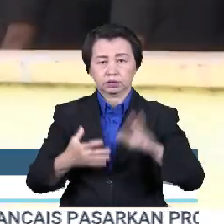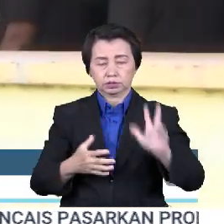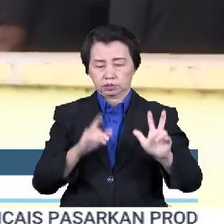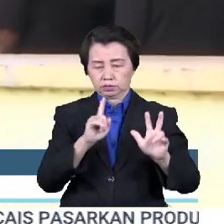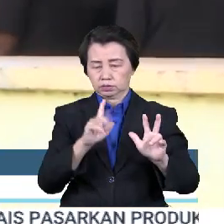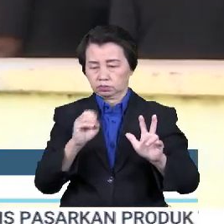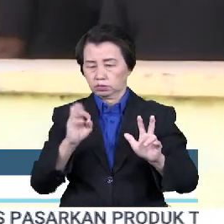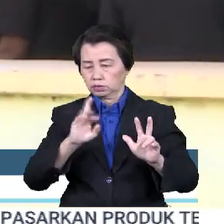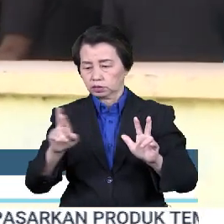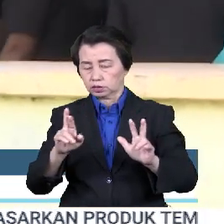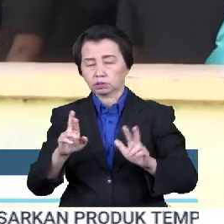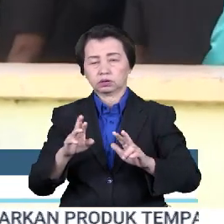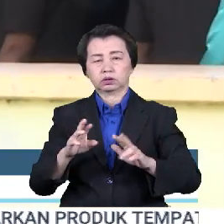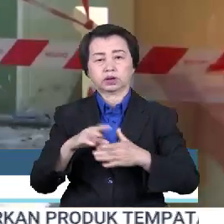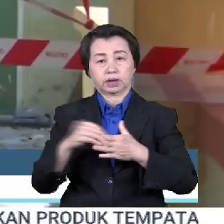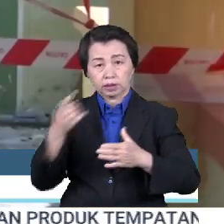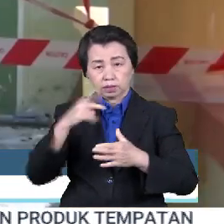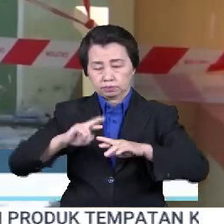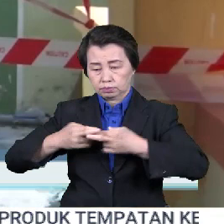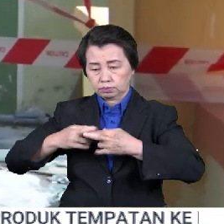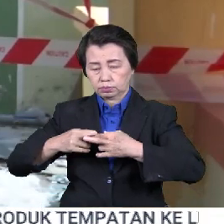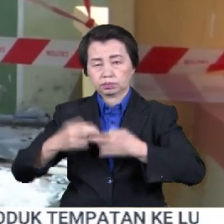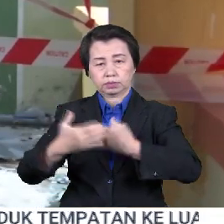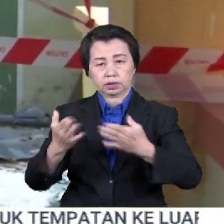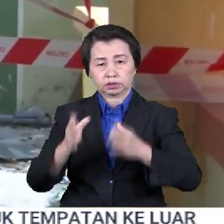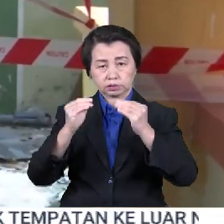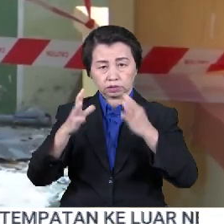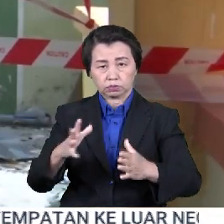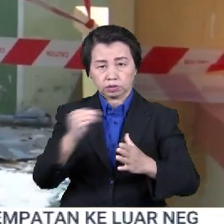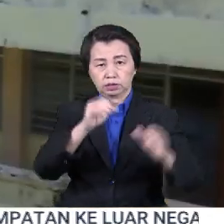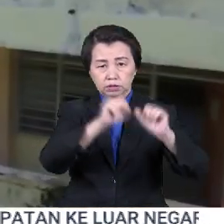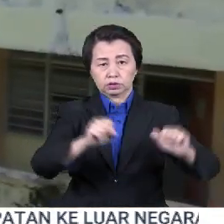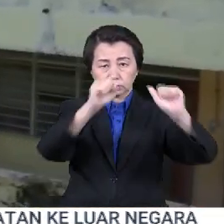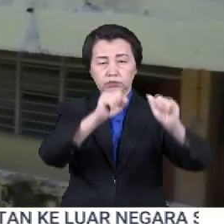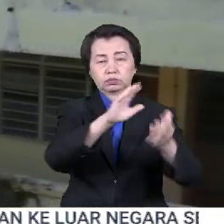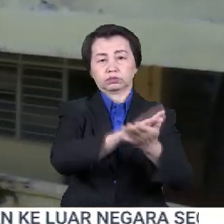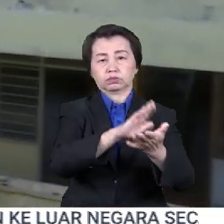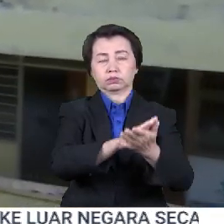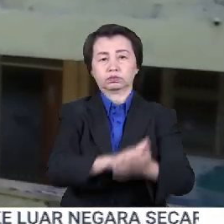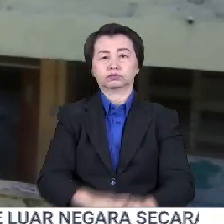RM310,000 untuk baik pulih fasiliti seperti bilik guru dan surau sekolah itu.